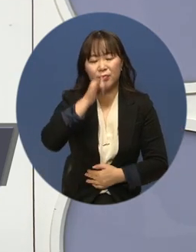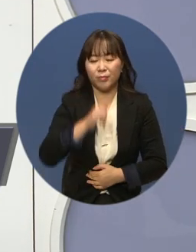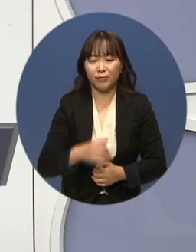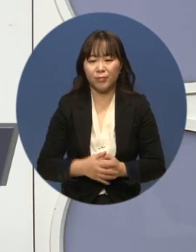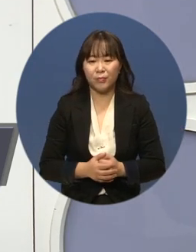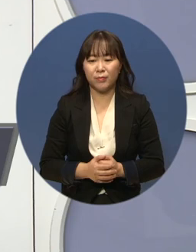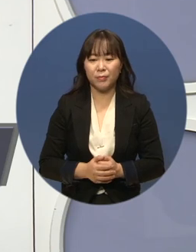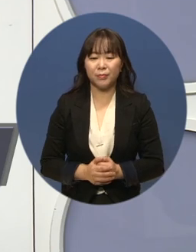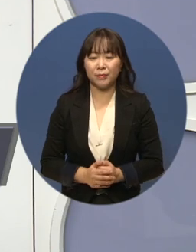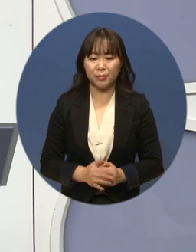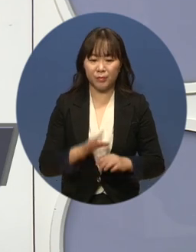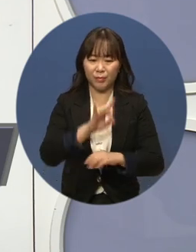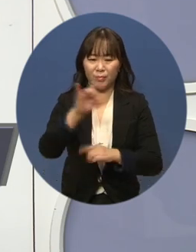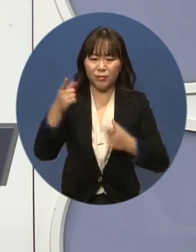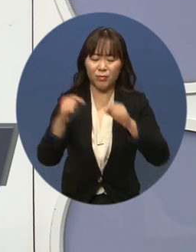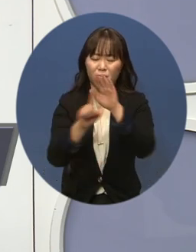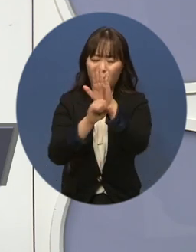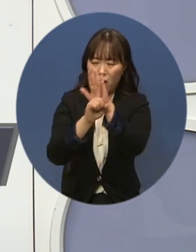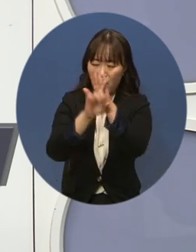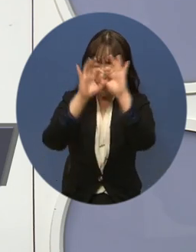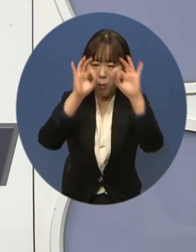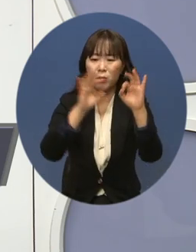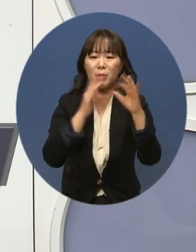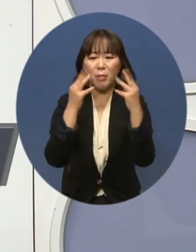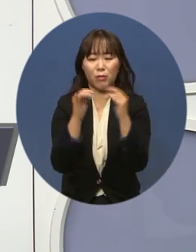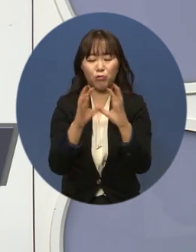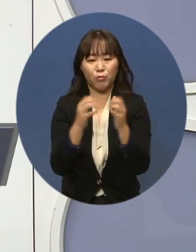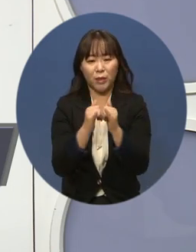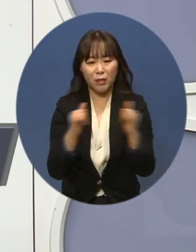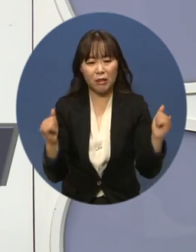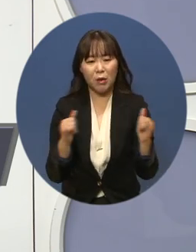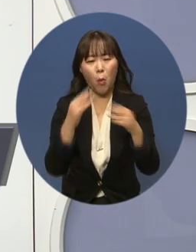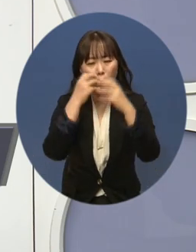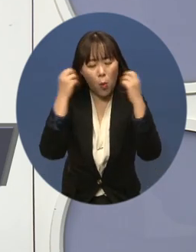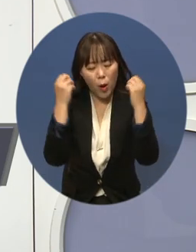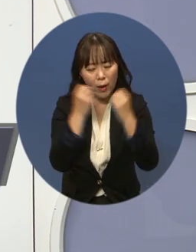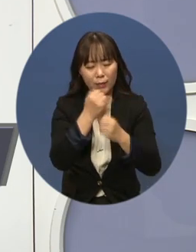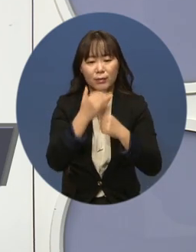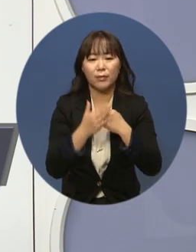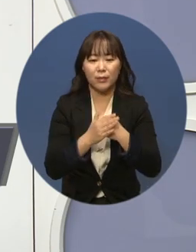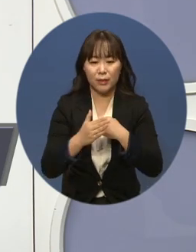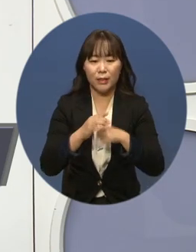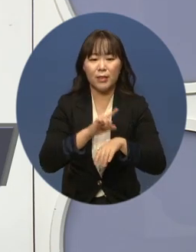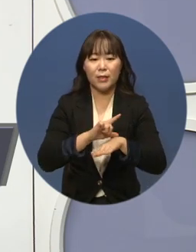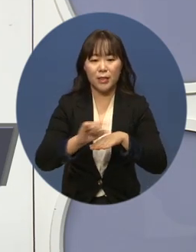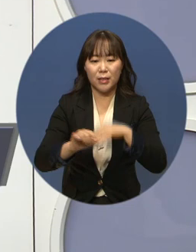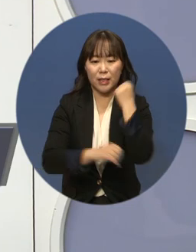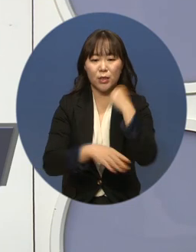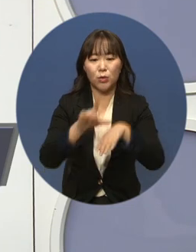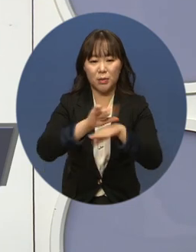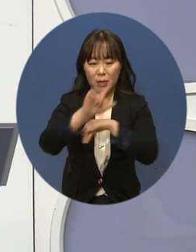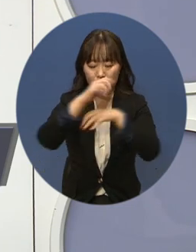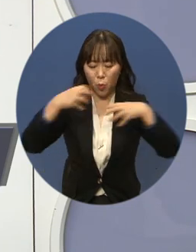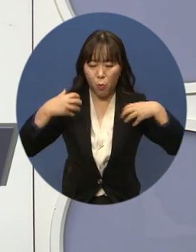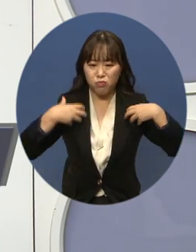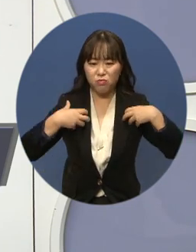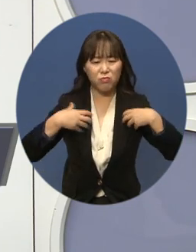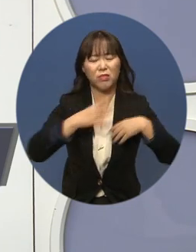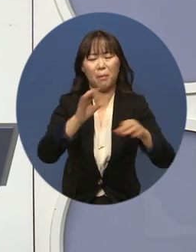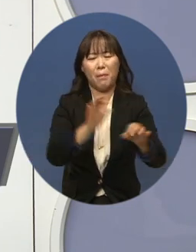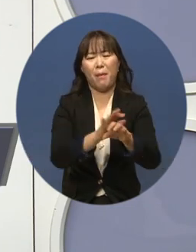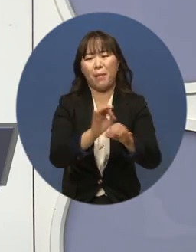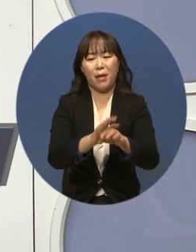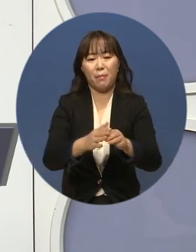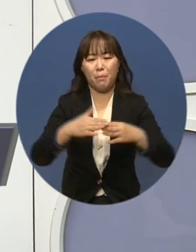그런 걸 보도를 크게 보고 우리 많은 국민들께서 약간 오해를 하셔서 지방 기초 지방 정부에 없애라